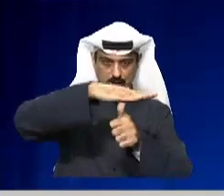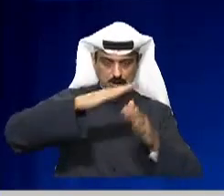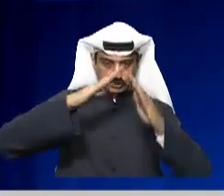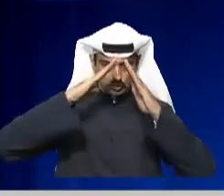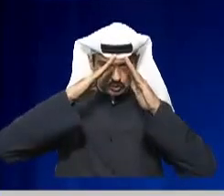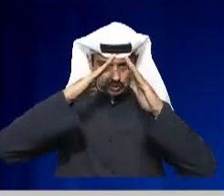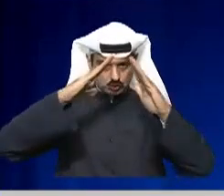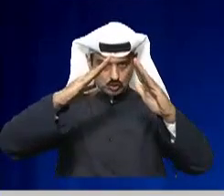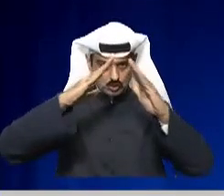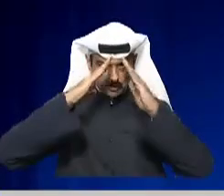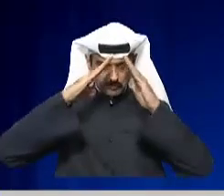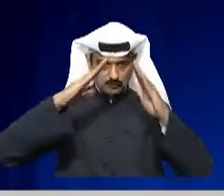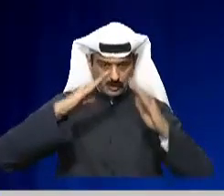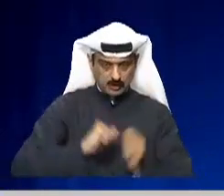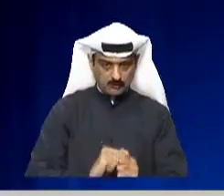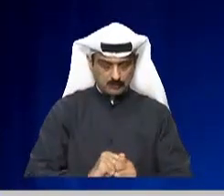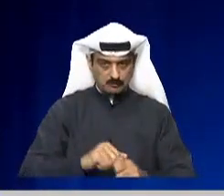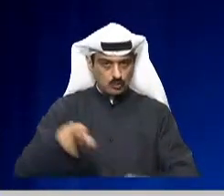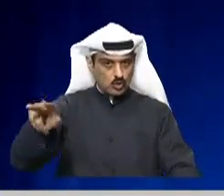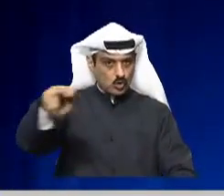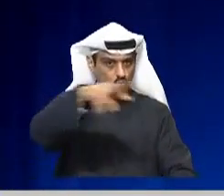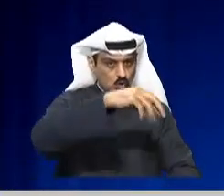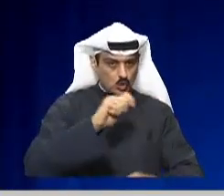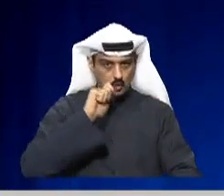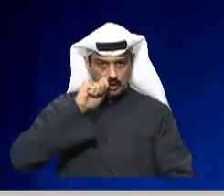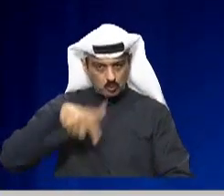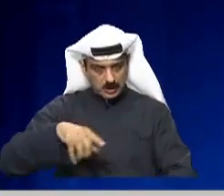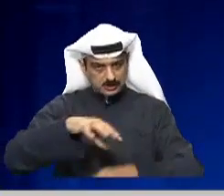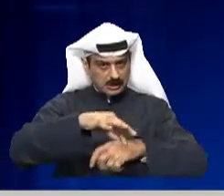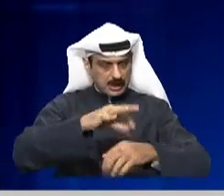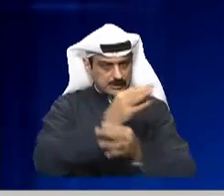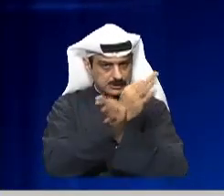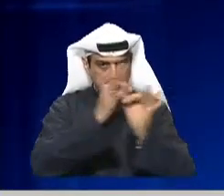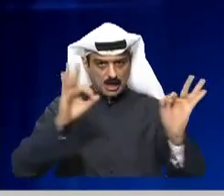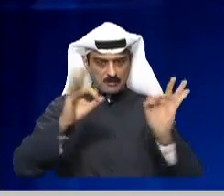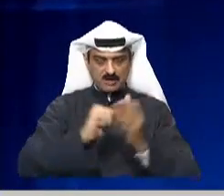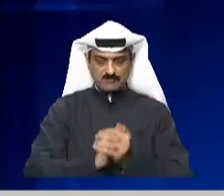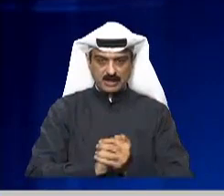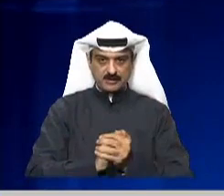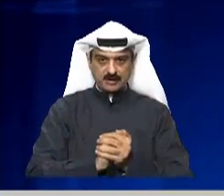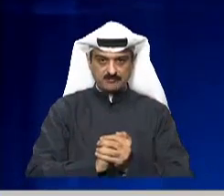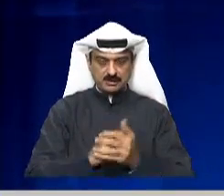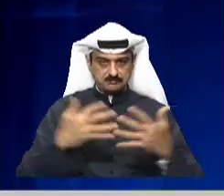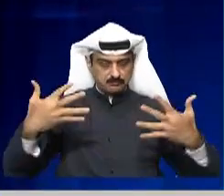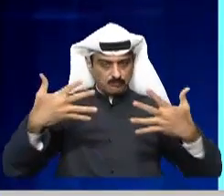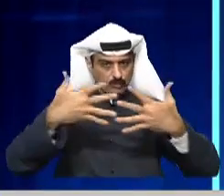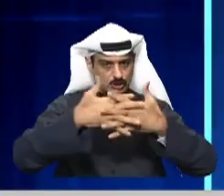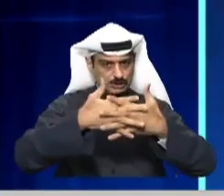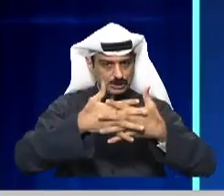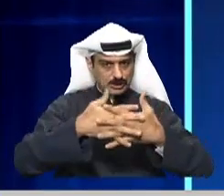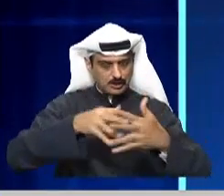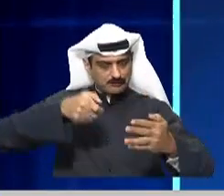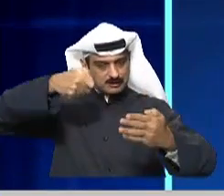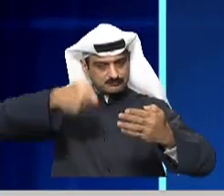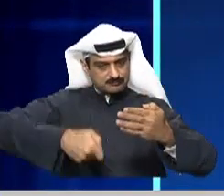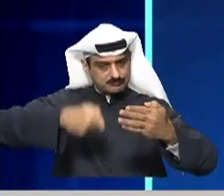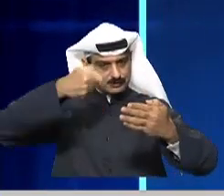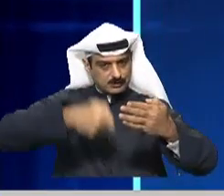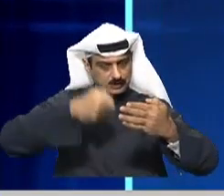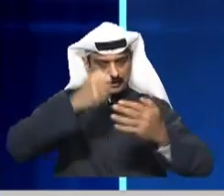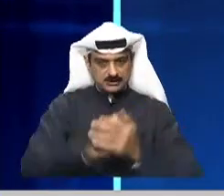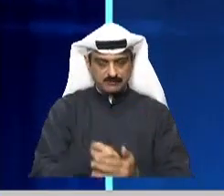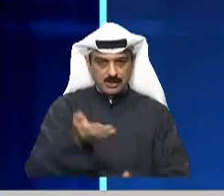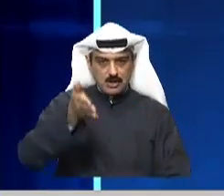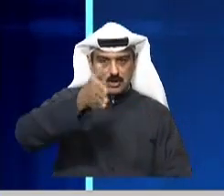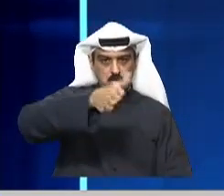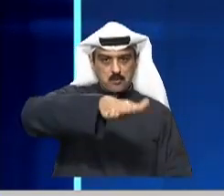الجزيل إلى كافة الأخوة المواطنين والمقيمين الكرام الذين شاركوا بتقديم التعازي بوفاة